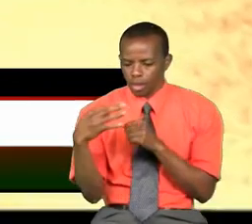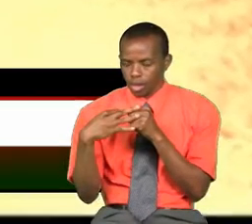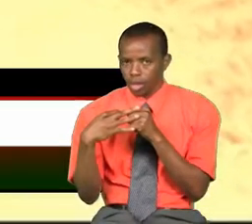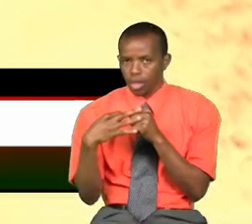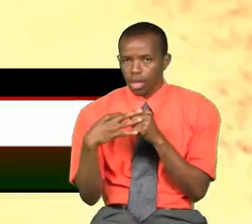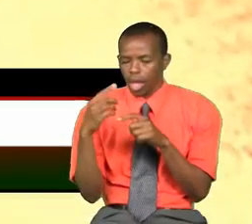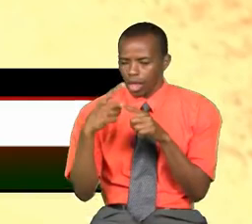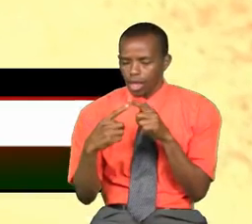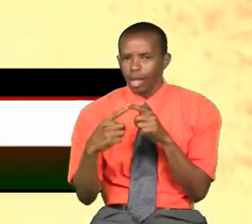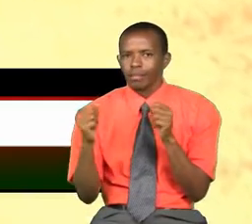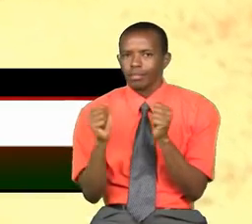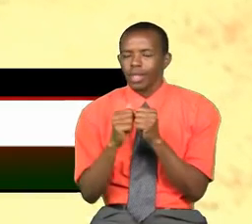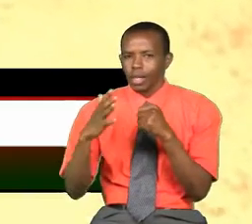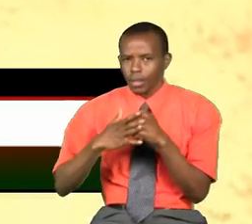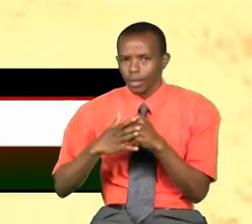mwaka